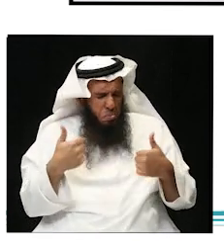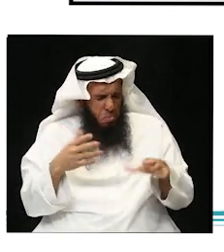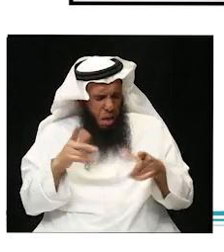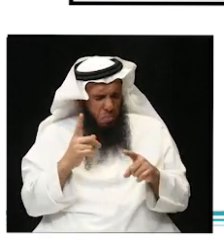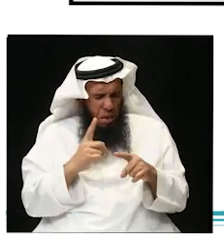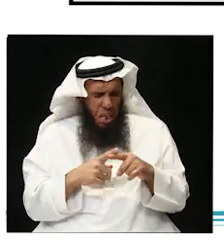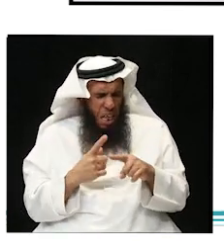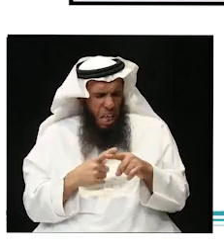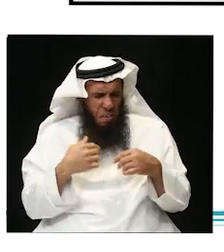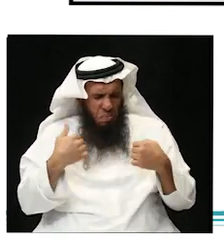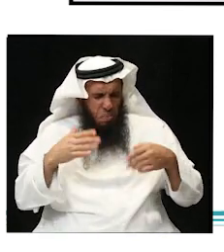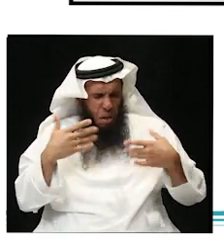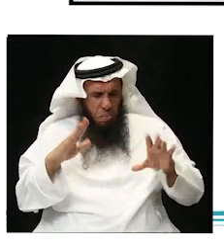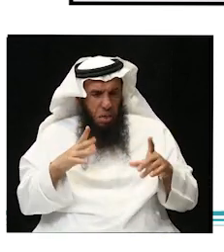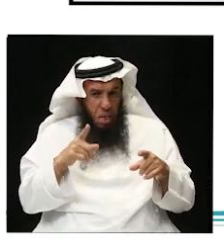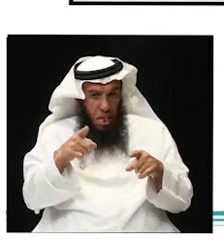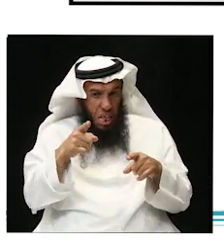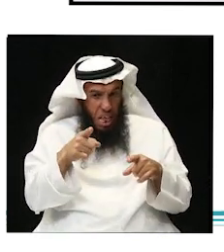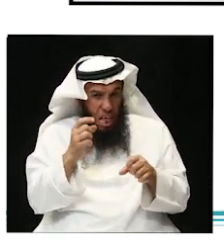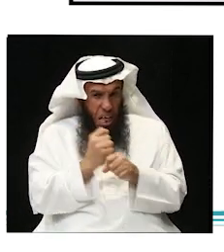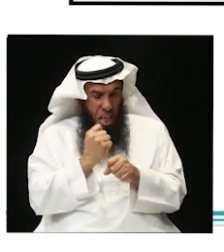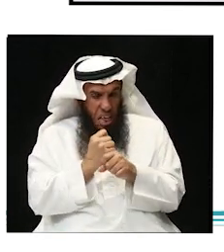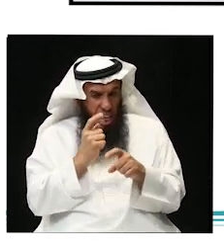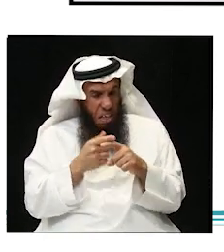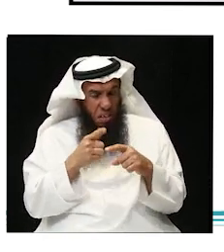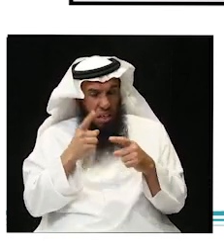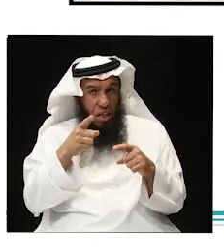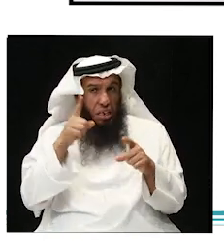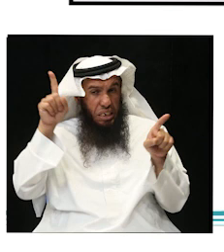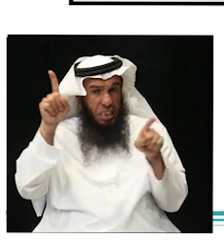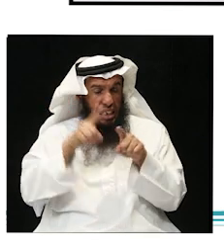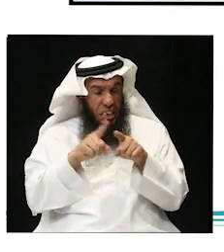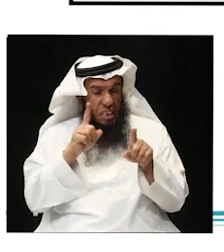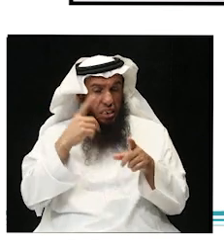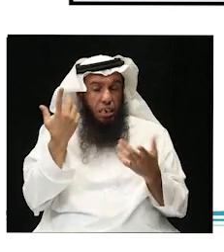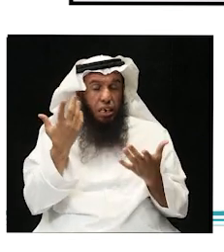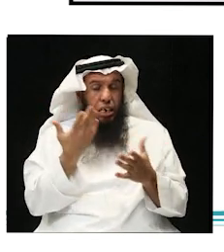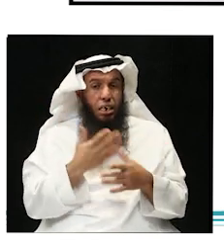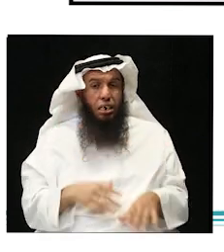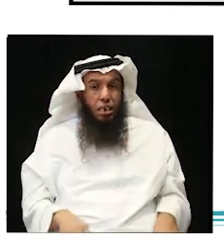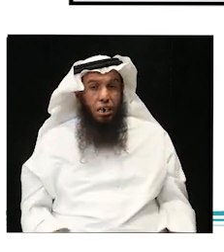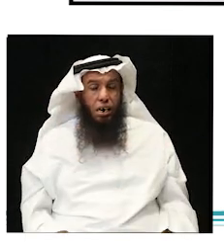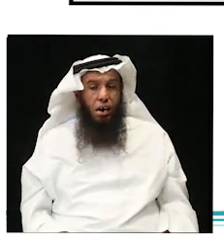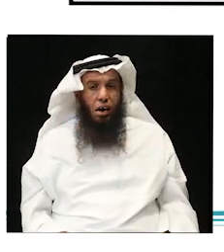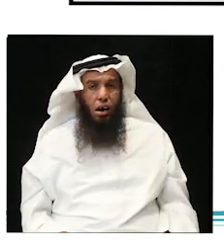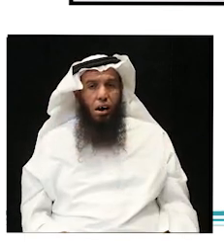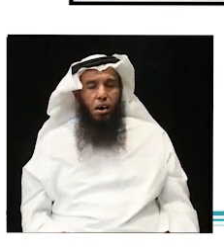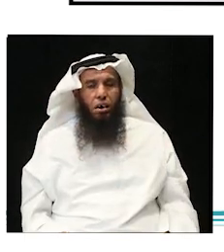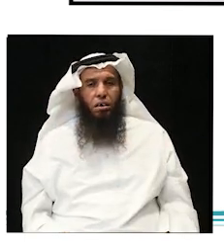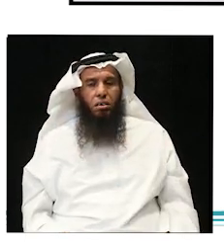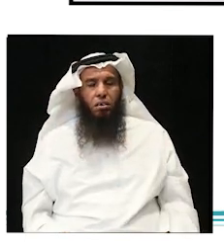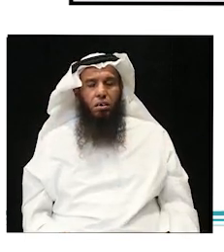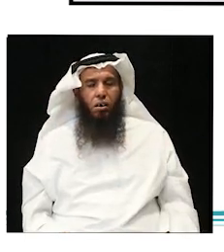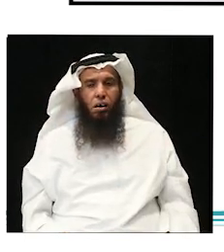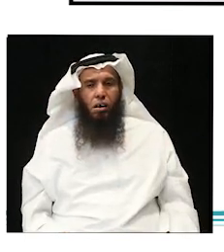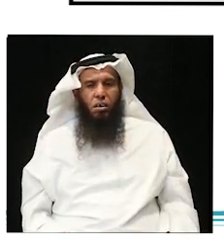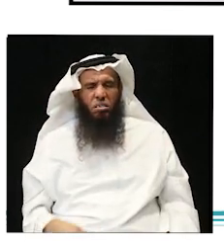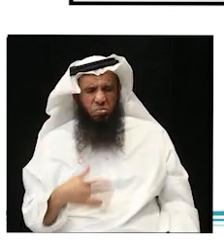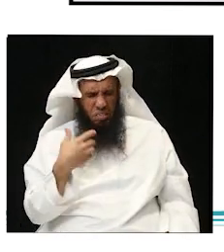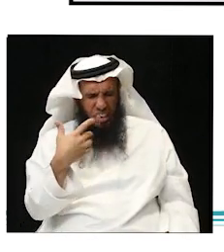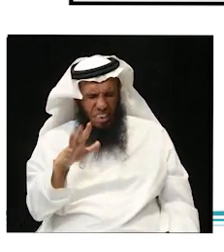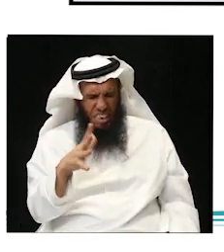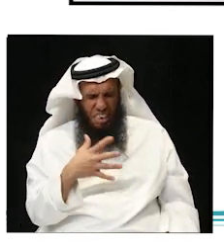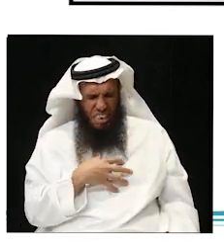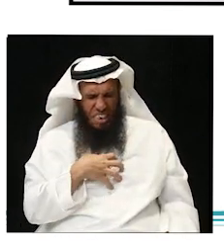ليس معنى بغضهم، انظر إلى هذه، وهذه نقطة مهمة، أن نظلمهم أو نتعدى عليهم. لا، أنا أكره العمل الذي